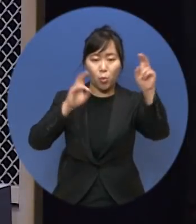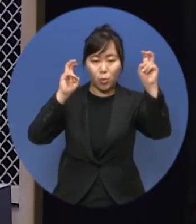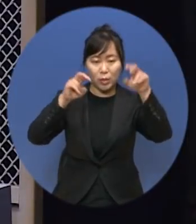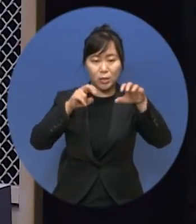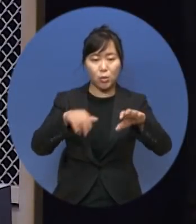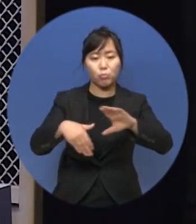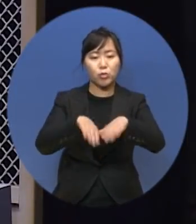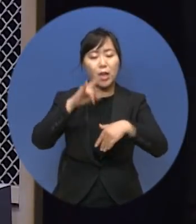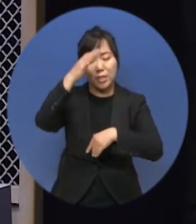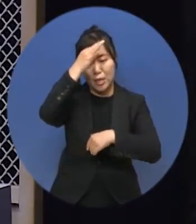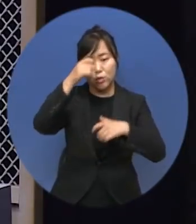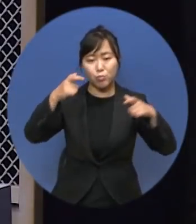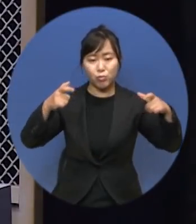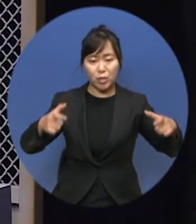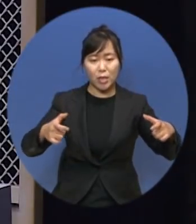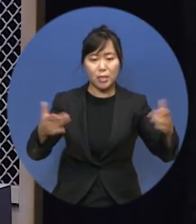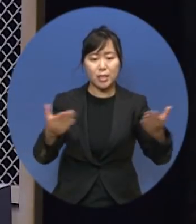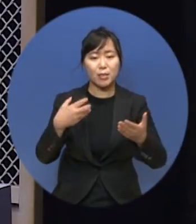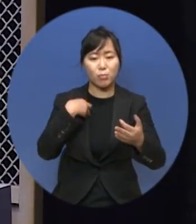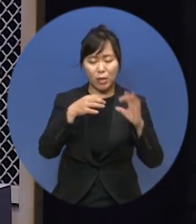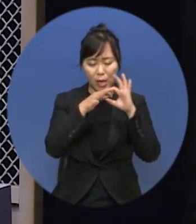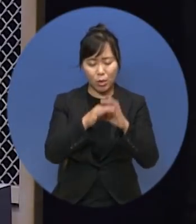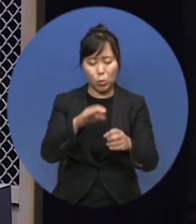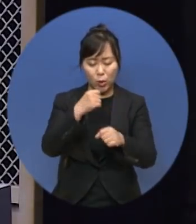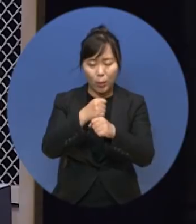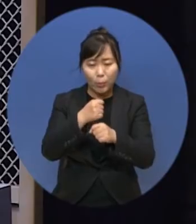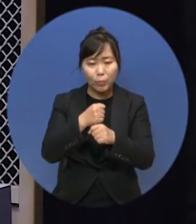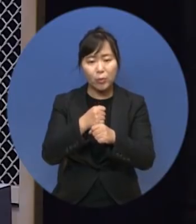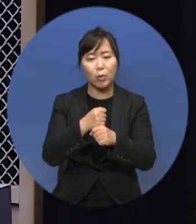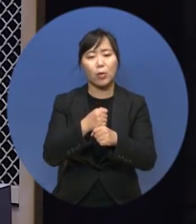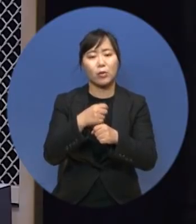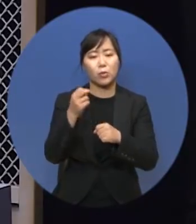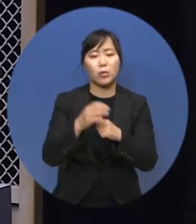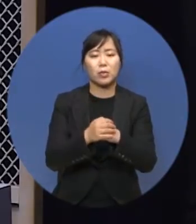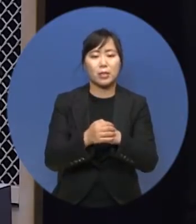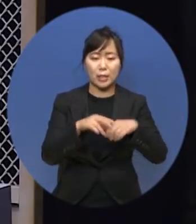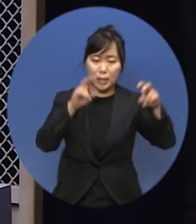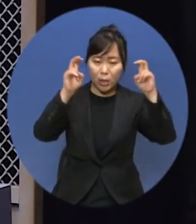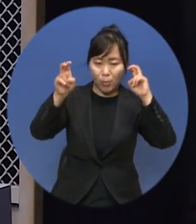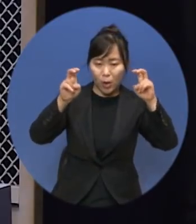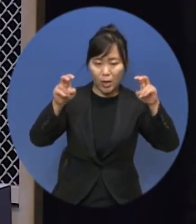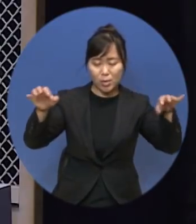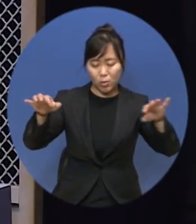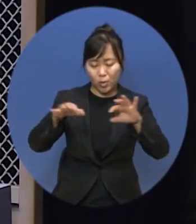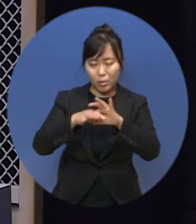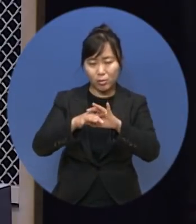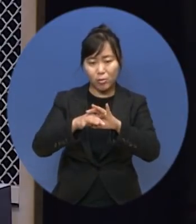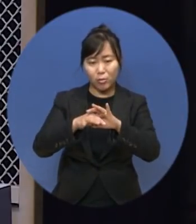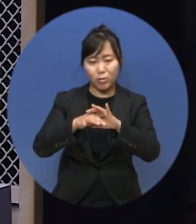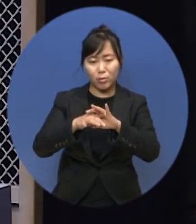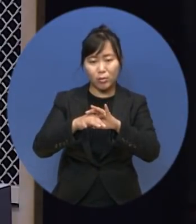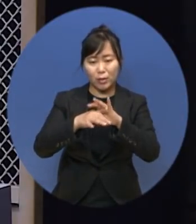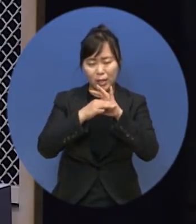고용공단에서도 문화예술 분야의 직무를 계속 개발해 나가고 또 기업이랑 연계를 해서 계속적으로